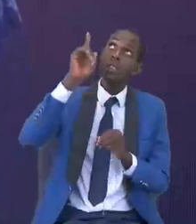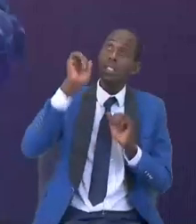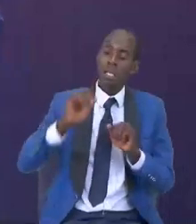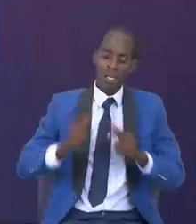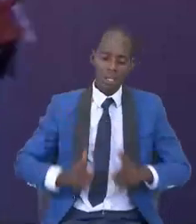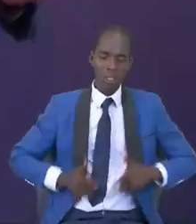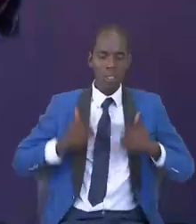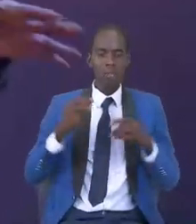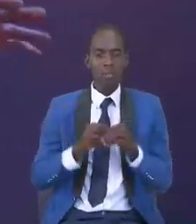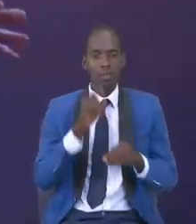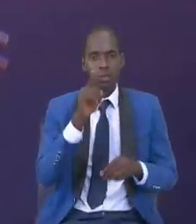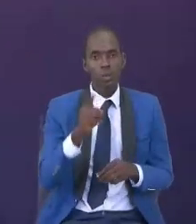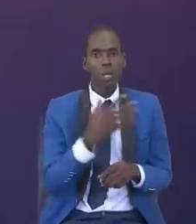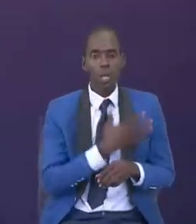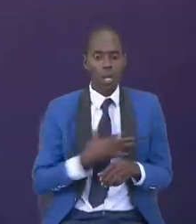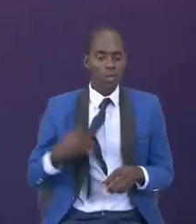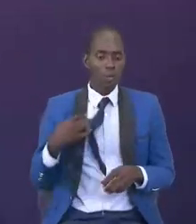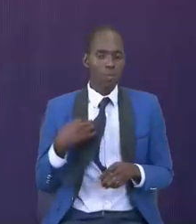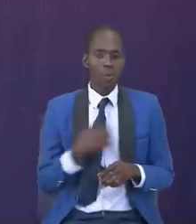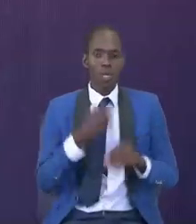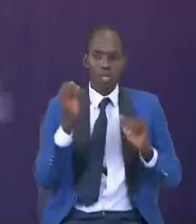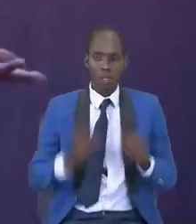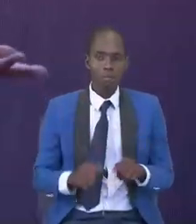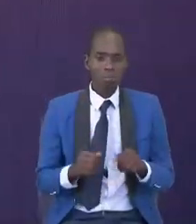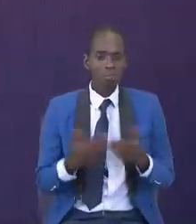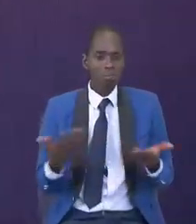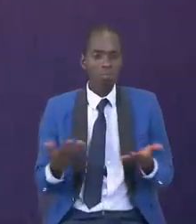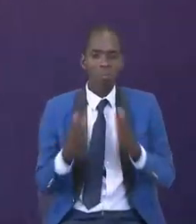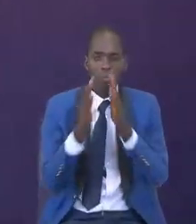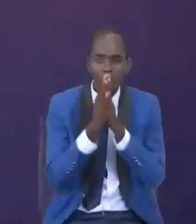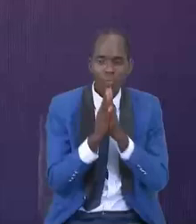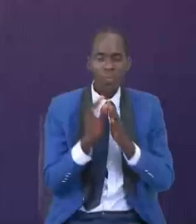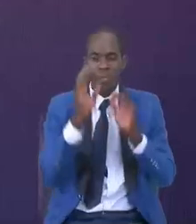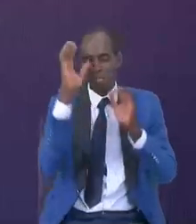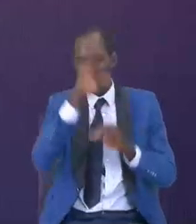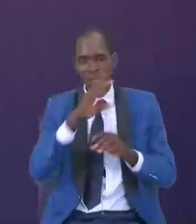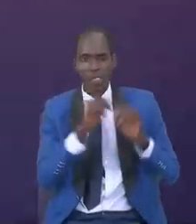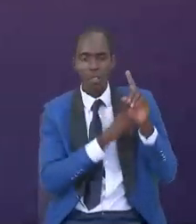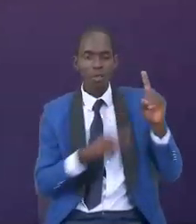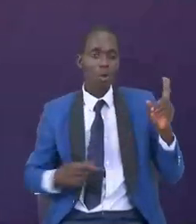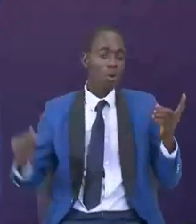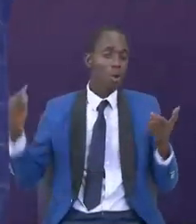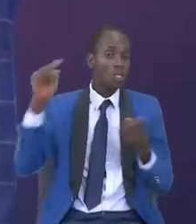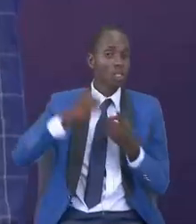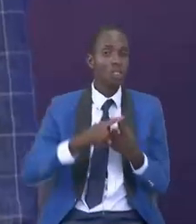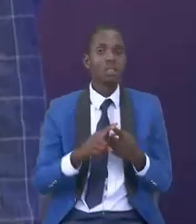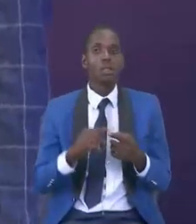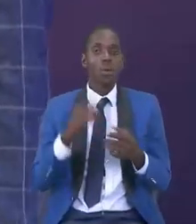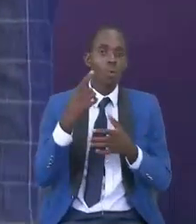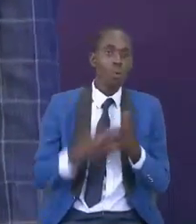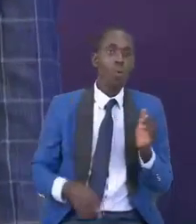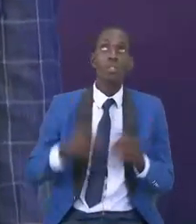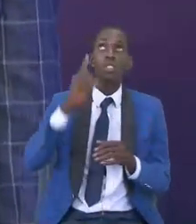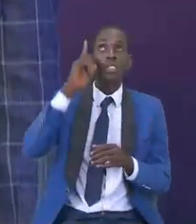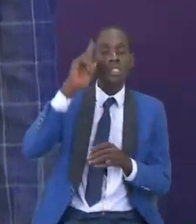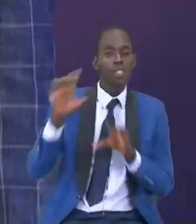lui, peut aussi résider en toi. Et nous pouvons attendre, nous pouvons prier, nous pouvons chercher le Seigneur jusqu'à ce que ce qu'il